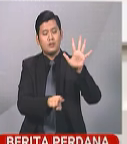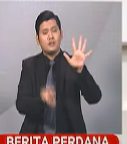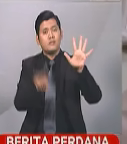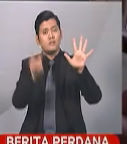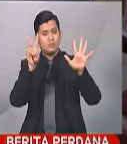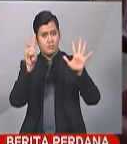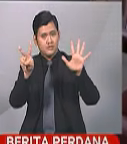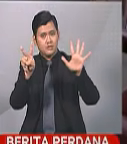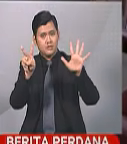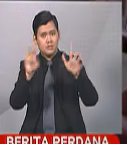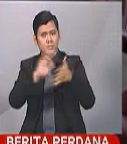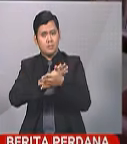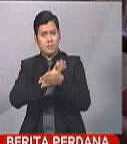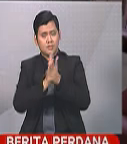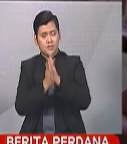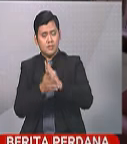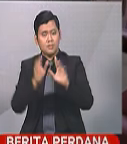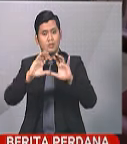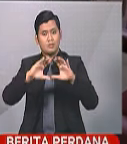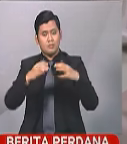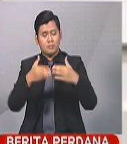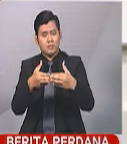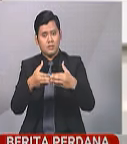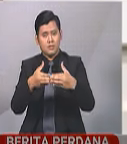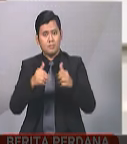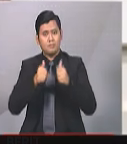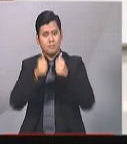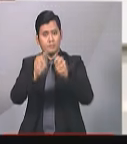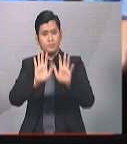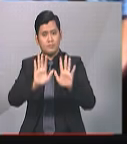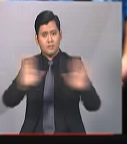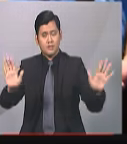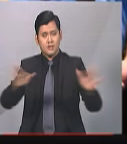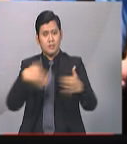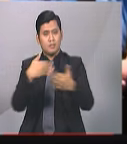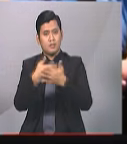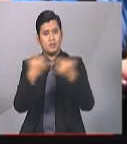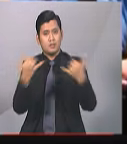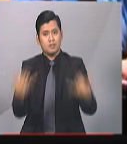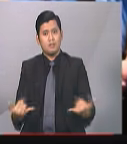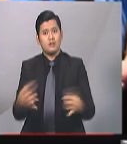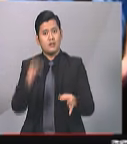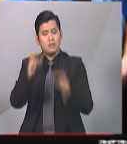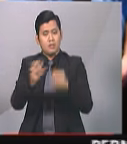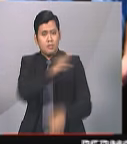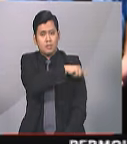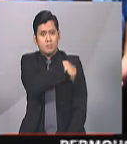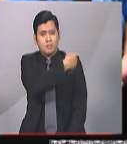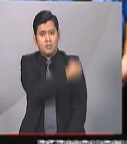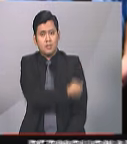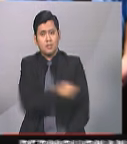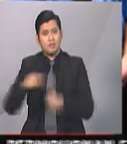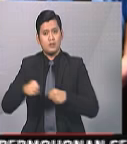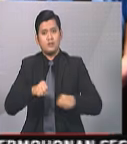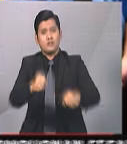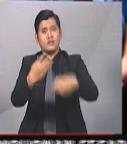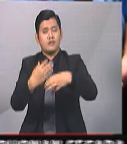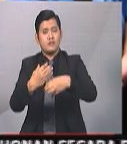sampai sekarang? Ya, sampai sekarang. Ya. Kalau di hospital sana berapa orang yang terlibat? Doktor,